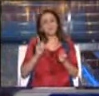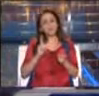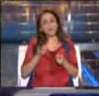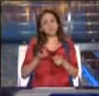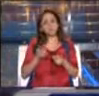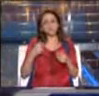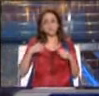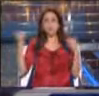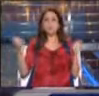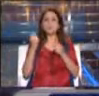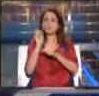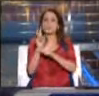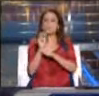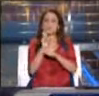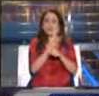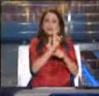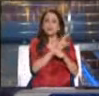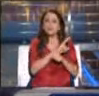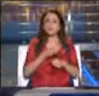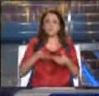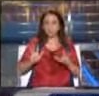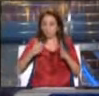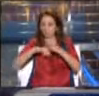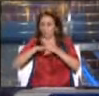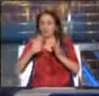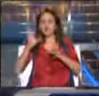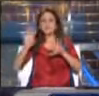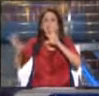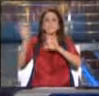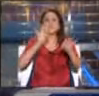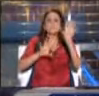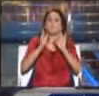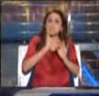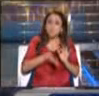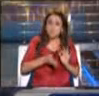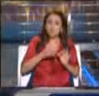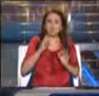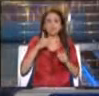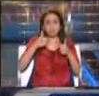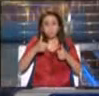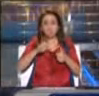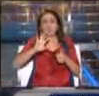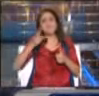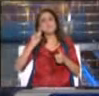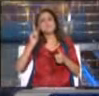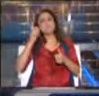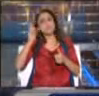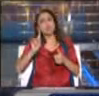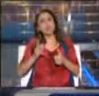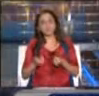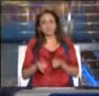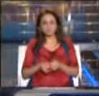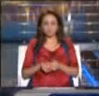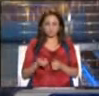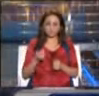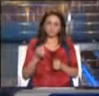مدرب. والاعلامي ده يعني ايه يا دكتور عمرو؟ يعني احد قادة الرأي. انا قلت في برنامج